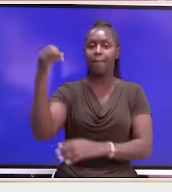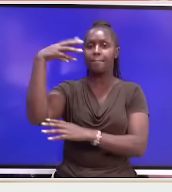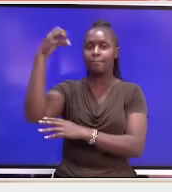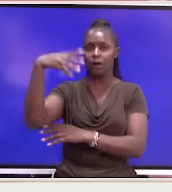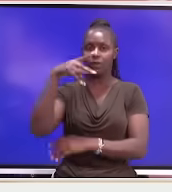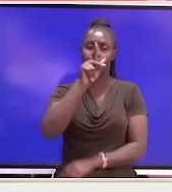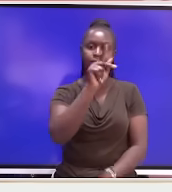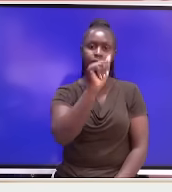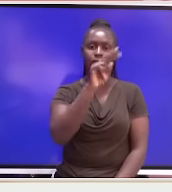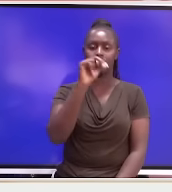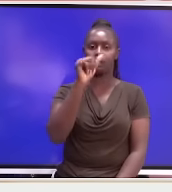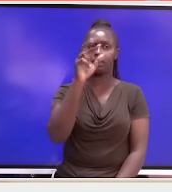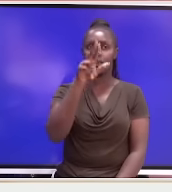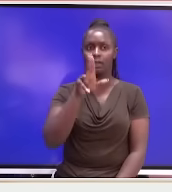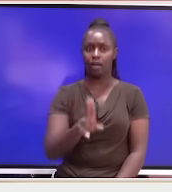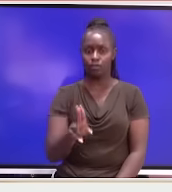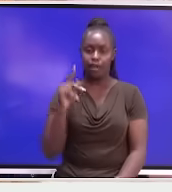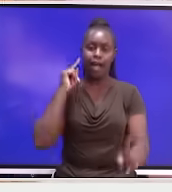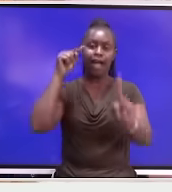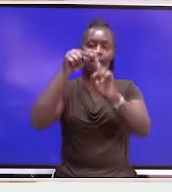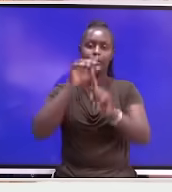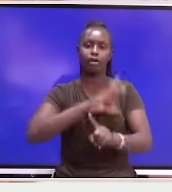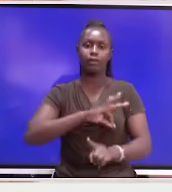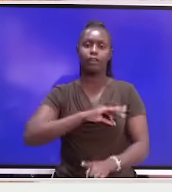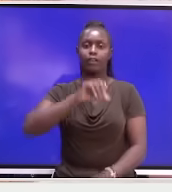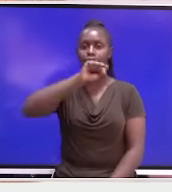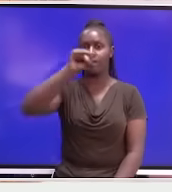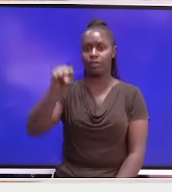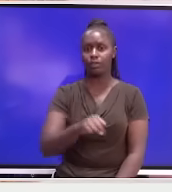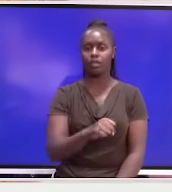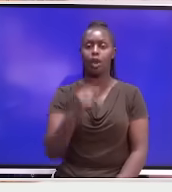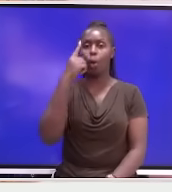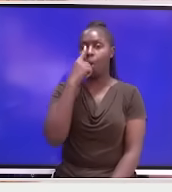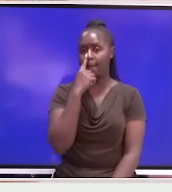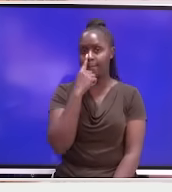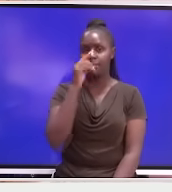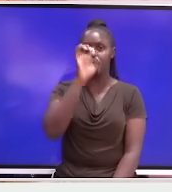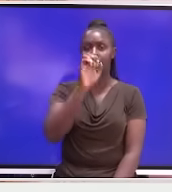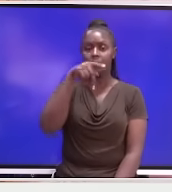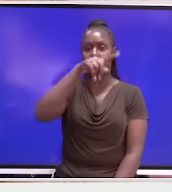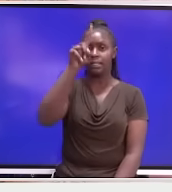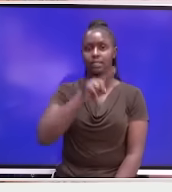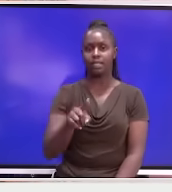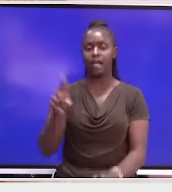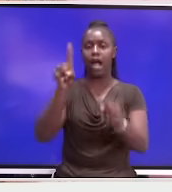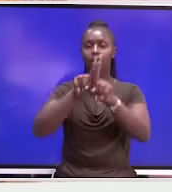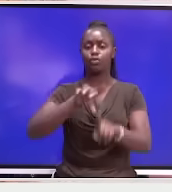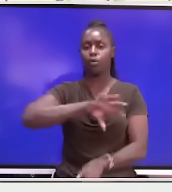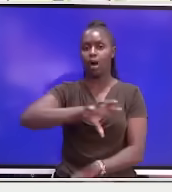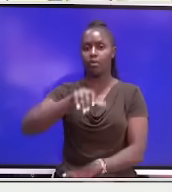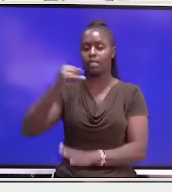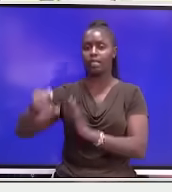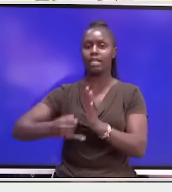Kangaru, set to benefit more than 5,000 households, the EPZ and County Industrial and Aggregation